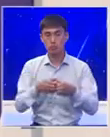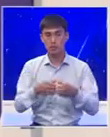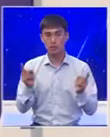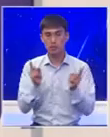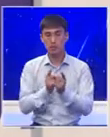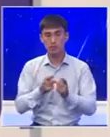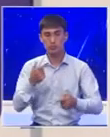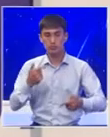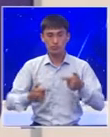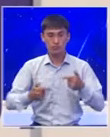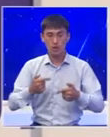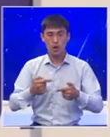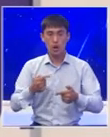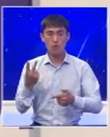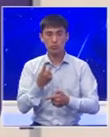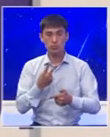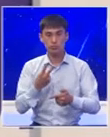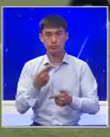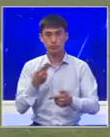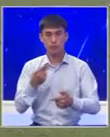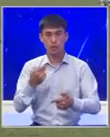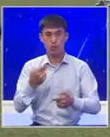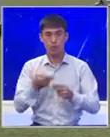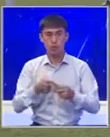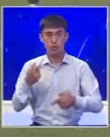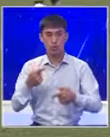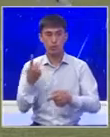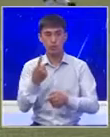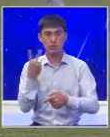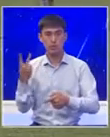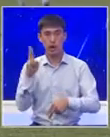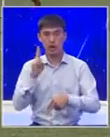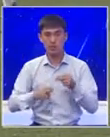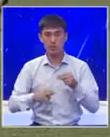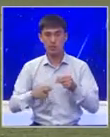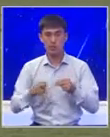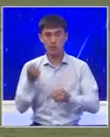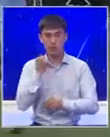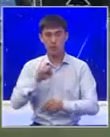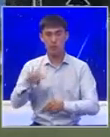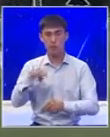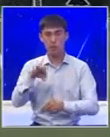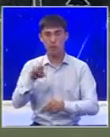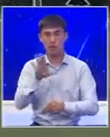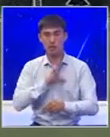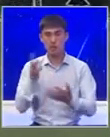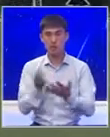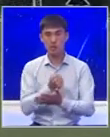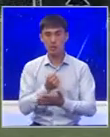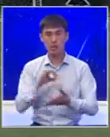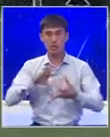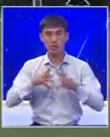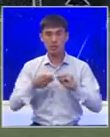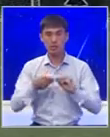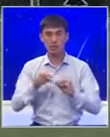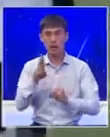ойын аса тартысты өтті. Қос ұжым аянып қалған жоқ. Бұл матч 1-1 есебімен аяқталып, жеңімпаз пенальти сериясында анықталды. Нәтижесінде